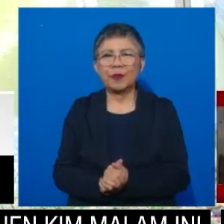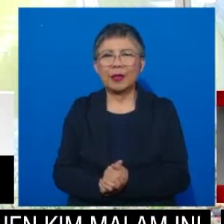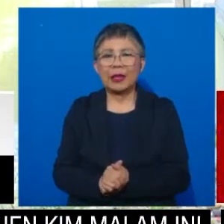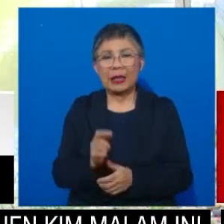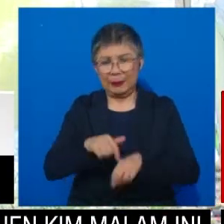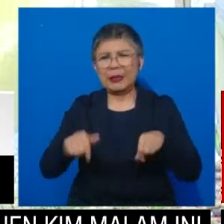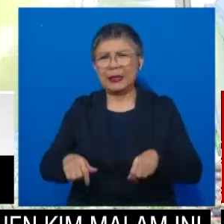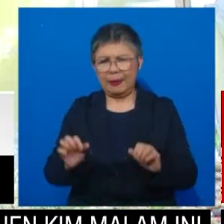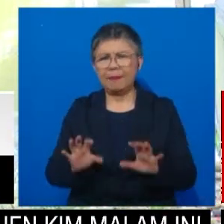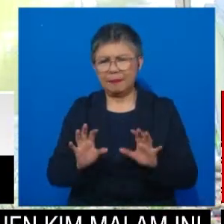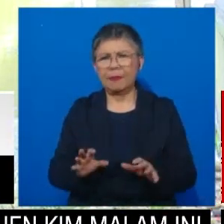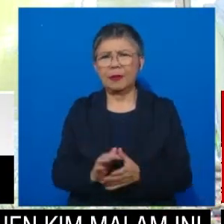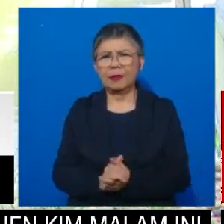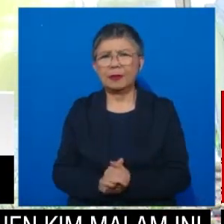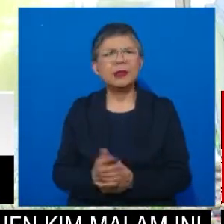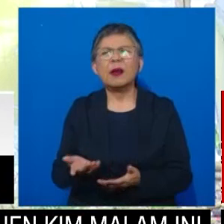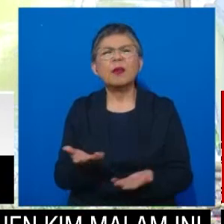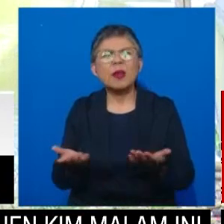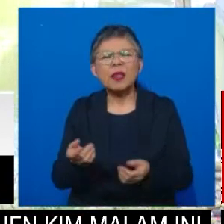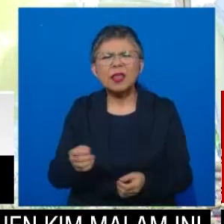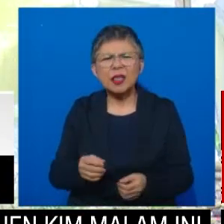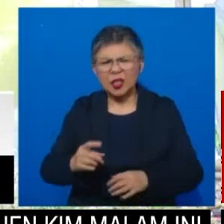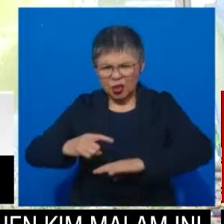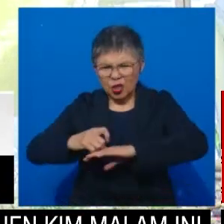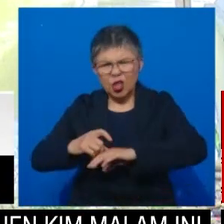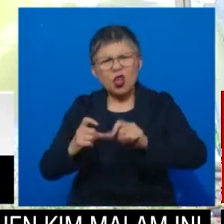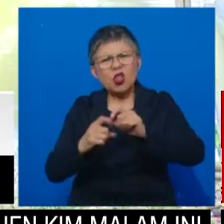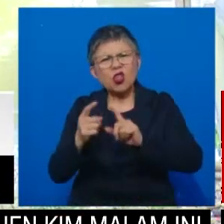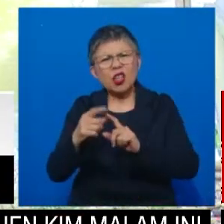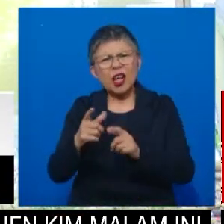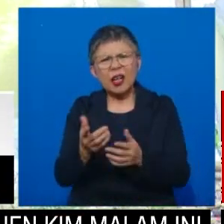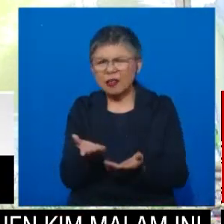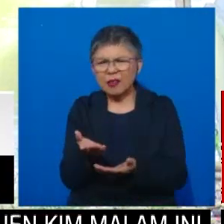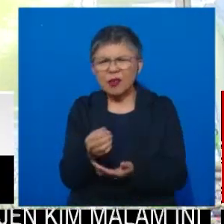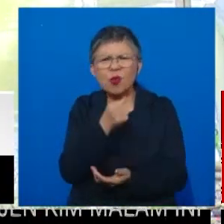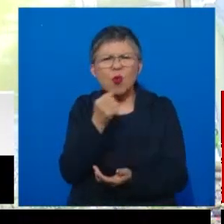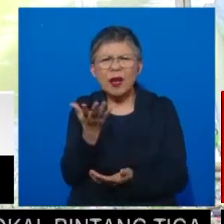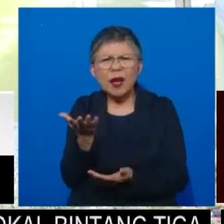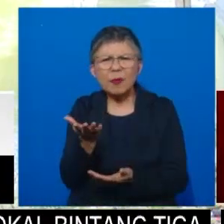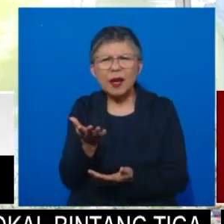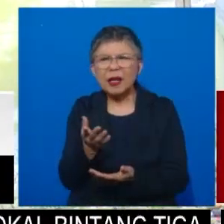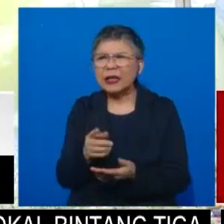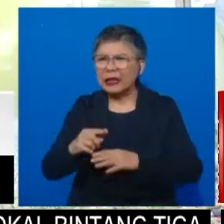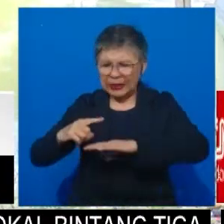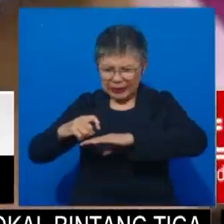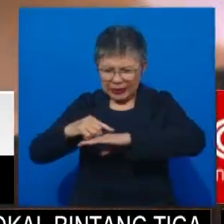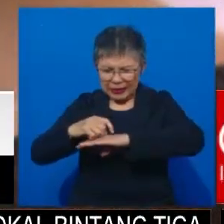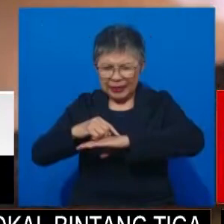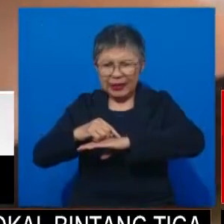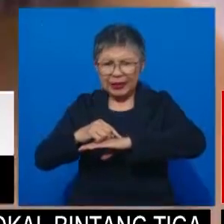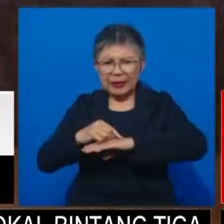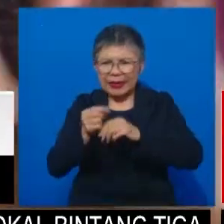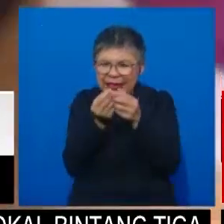sini gitu. Itu seperti apa sih bentuknya? Ya Cacing pak, model